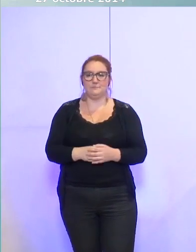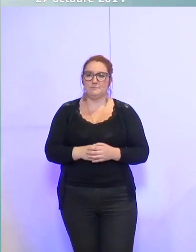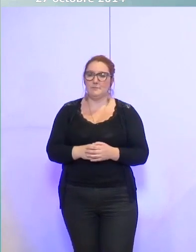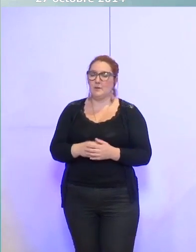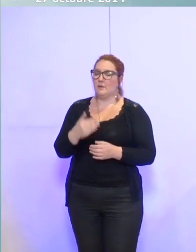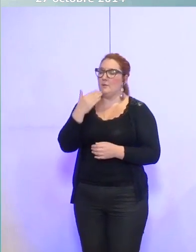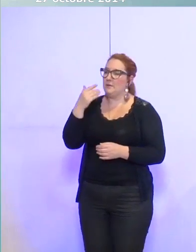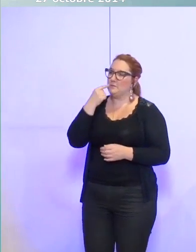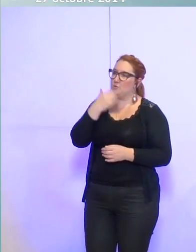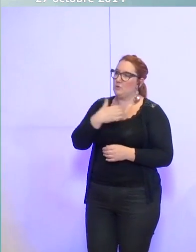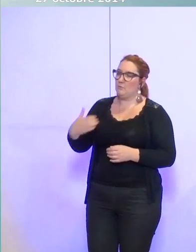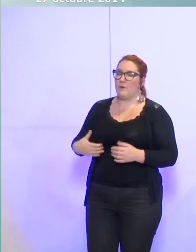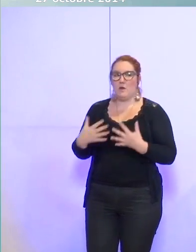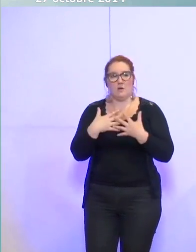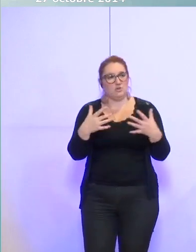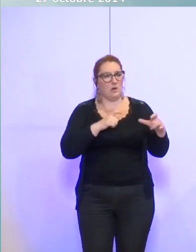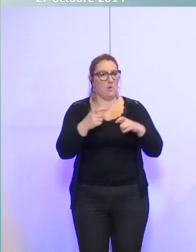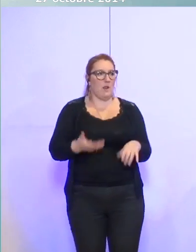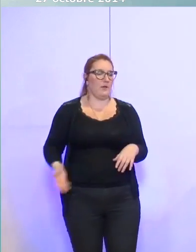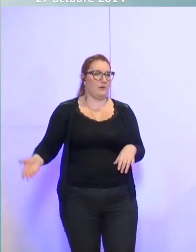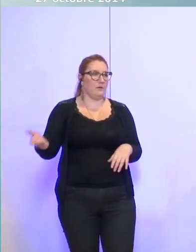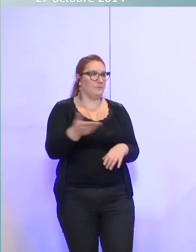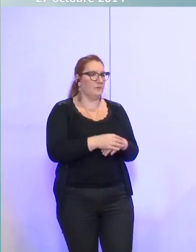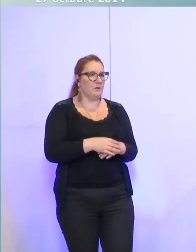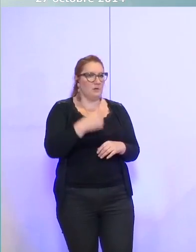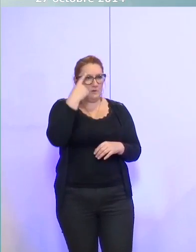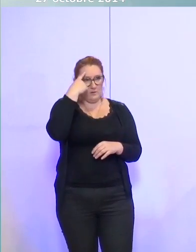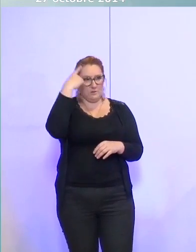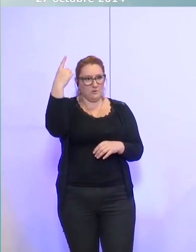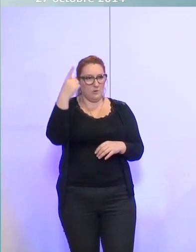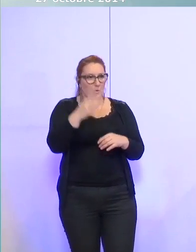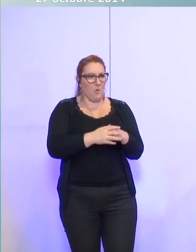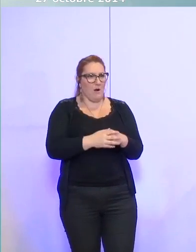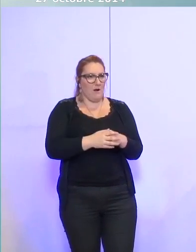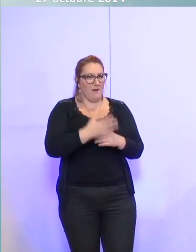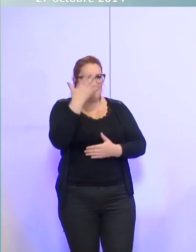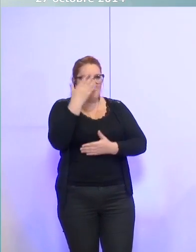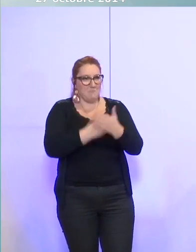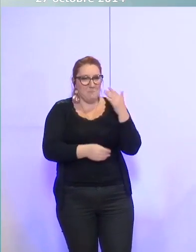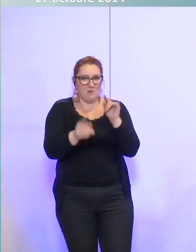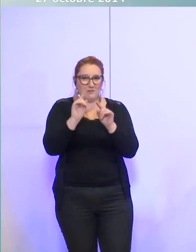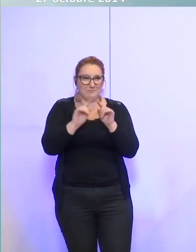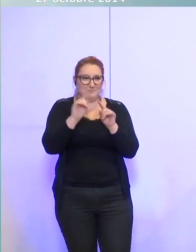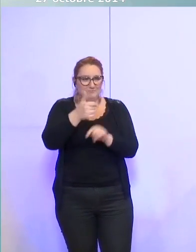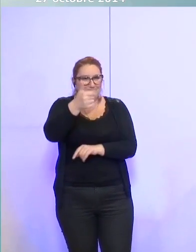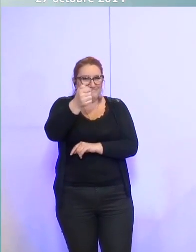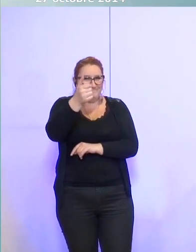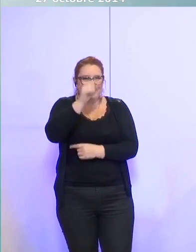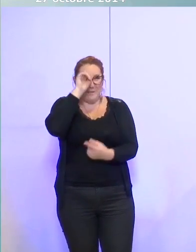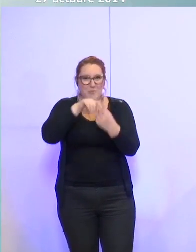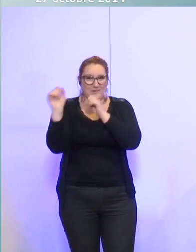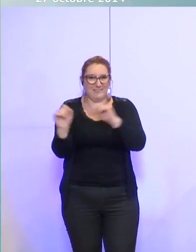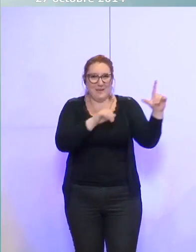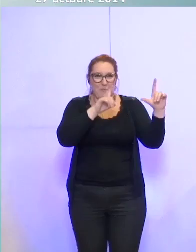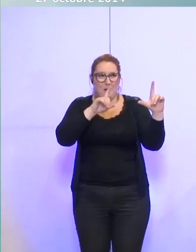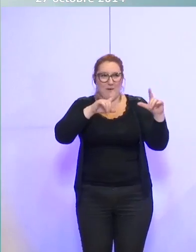Merci, Monsieur le maire. Donc, mes chers collègues, je crois qu'il me manque un petit accessoire qui va me permettre de faire défiler le diaporama.